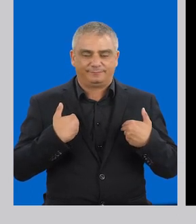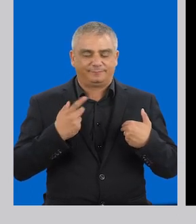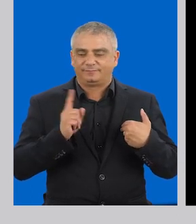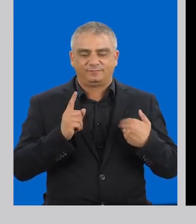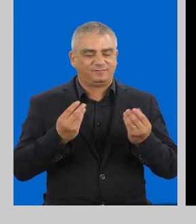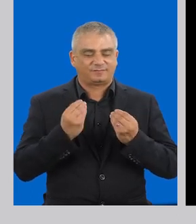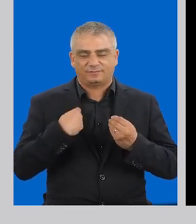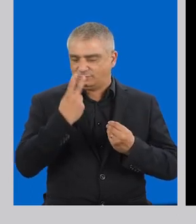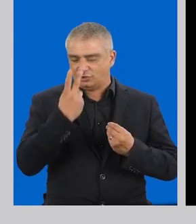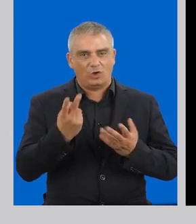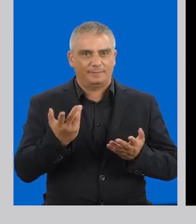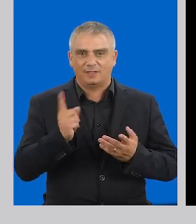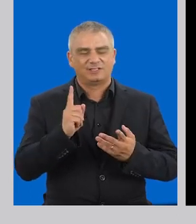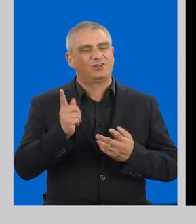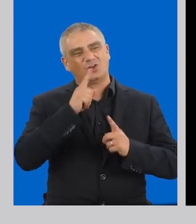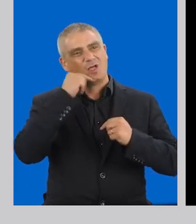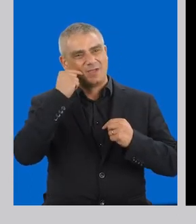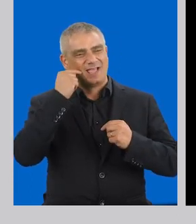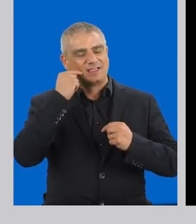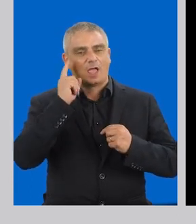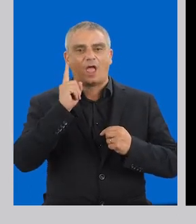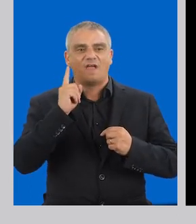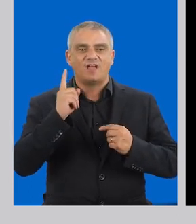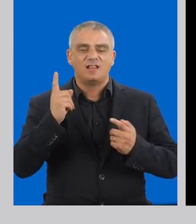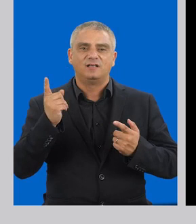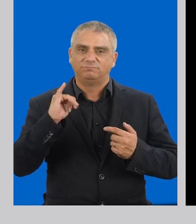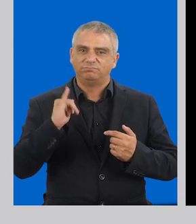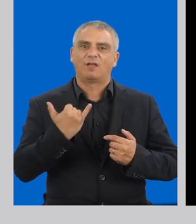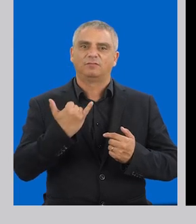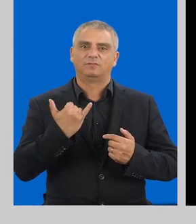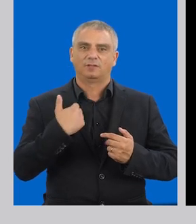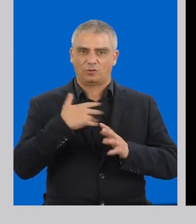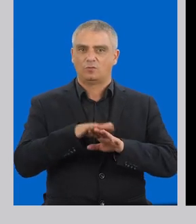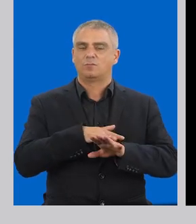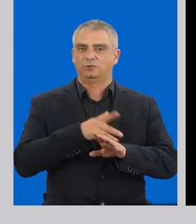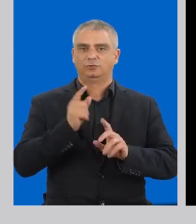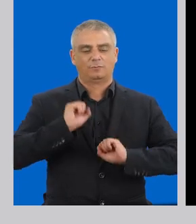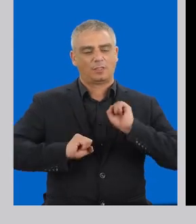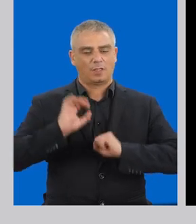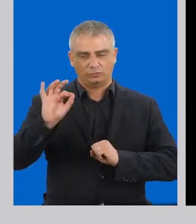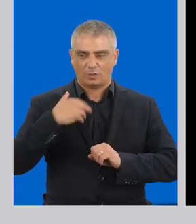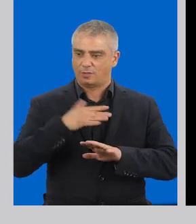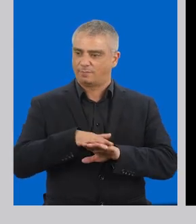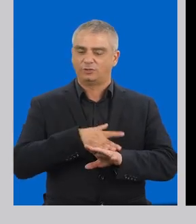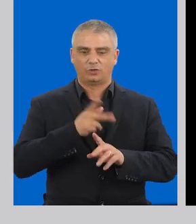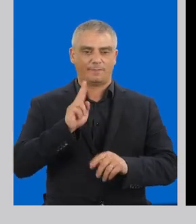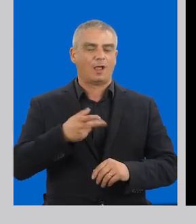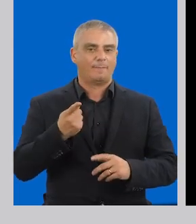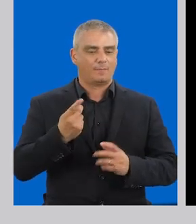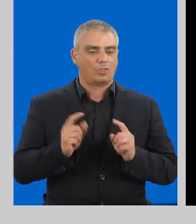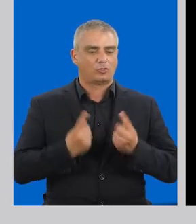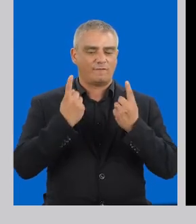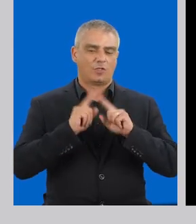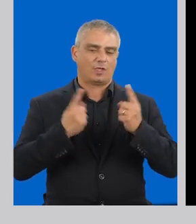ש שהם לא דברים שרואים אותם זאת אומרת זה לא שהיא לא מחייכת אבל היא כן אנחנו מרגישים את זה בהתנהגות אנחנו מרגישים את זה גם